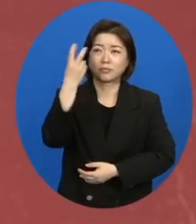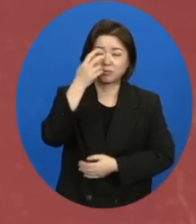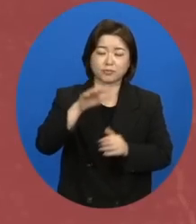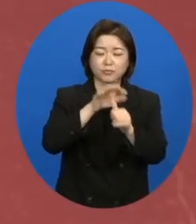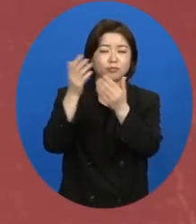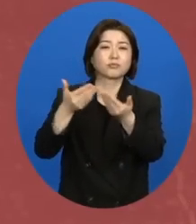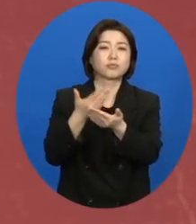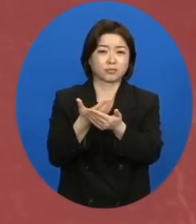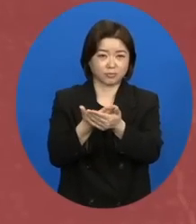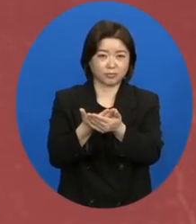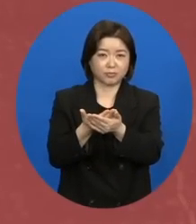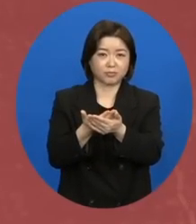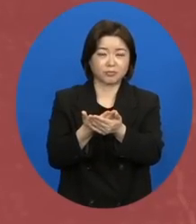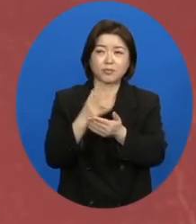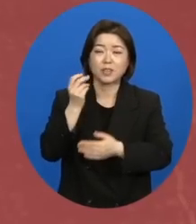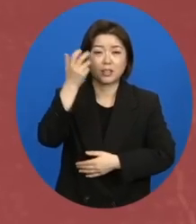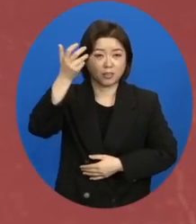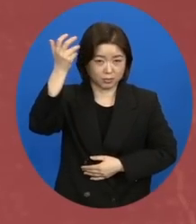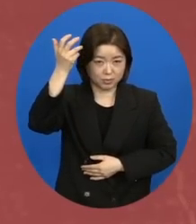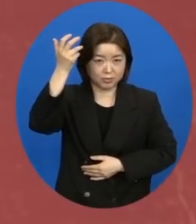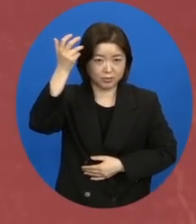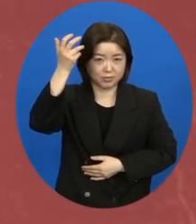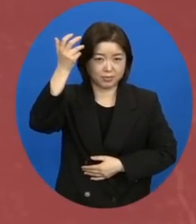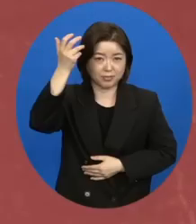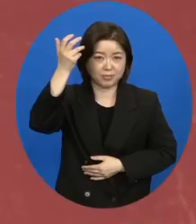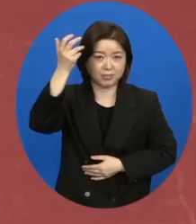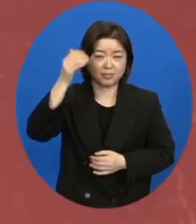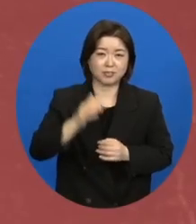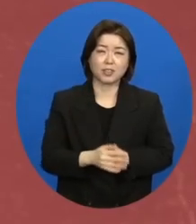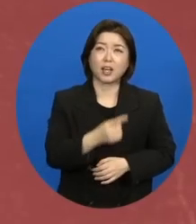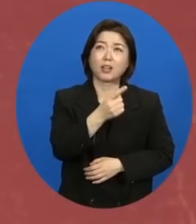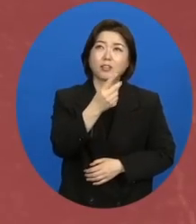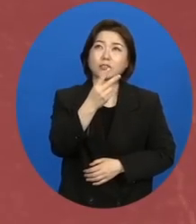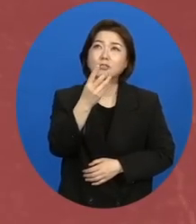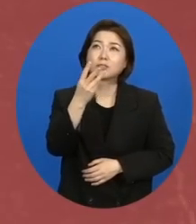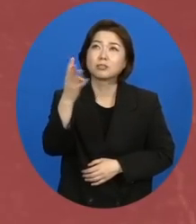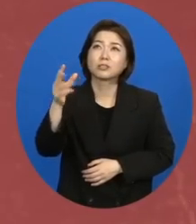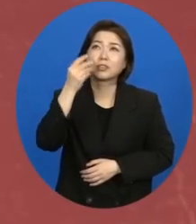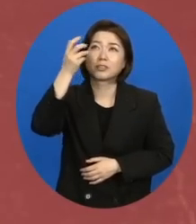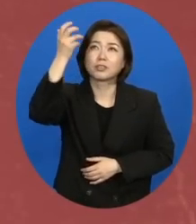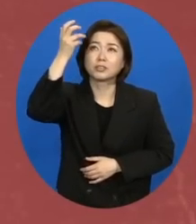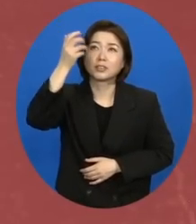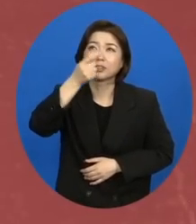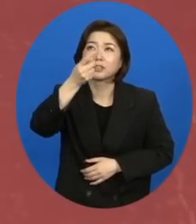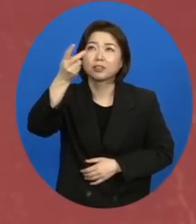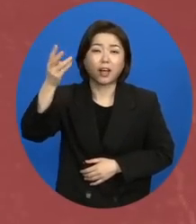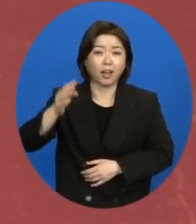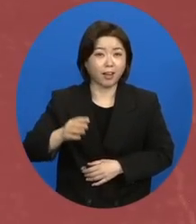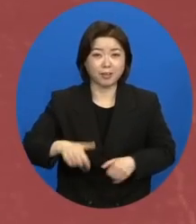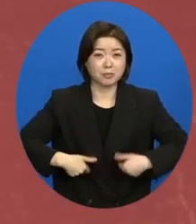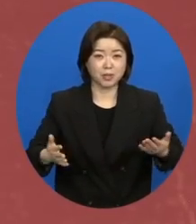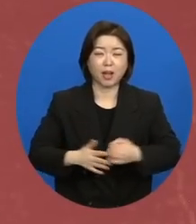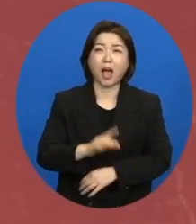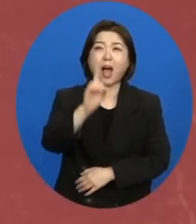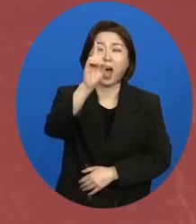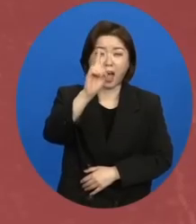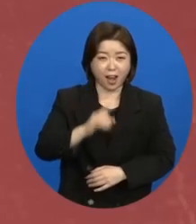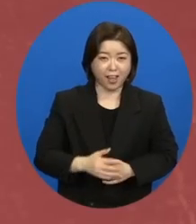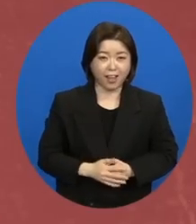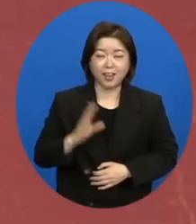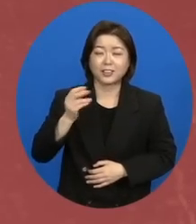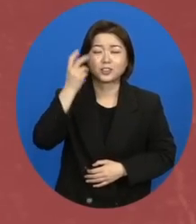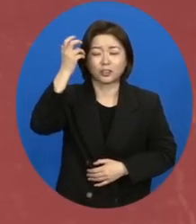지켜주시고 성령님 한 성령, 두 성령, 세 성령 그럴 거 없어요. 그냥 한 분인데 뭐